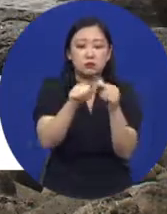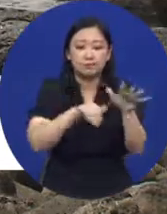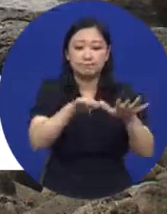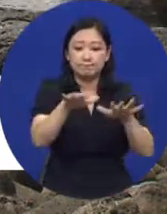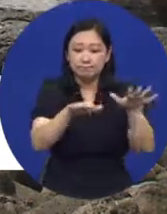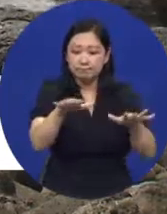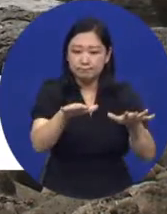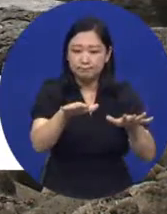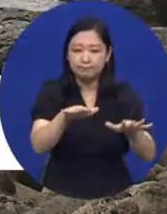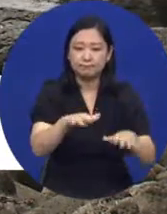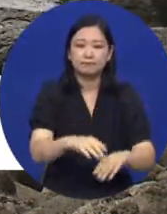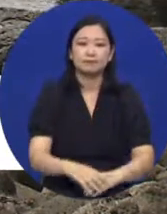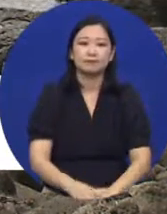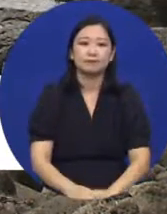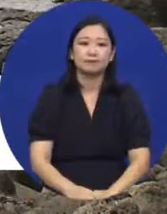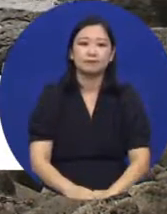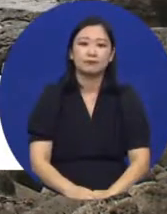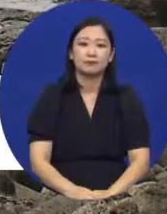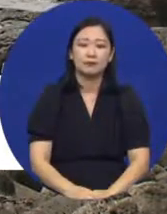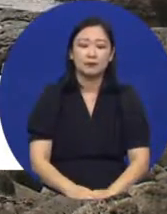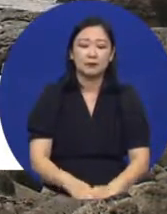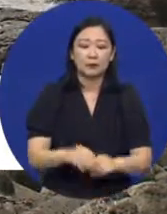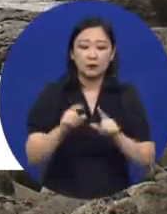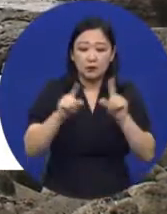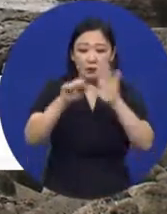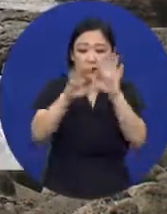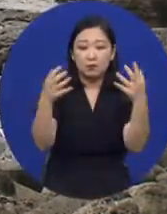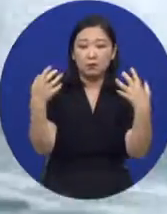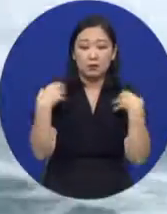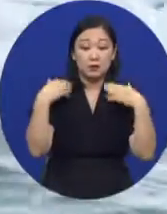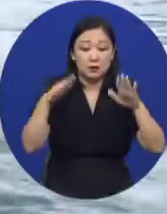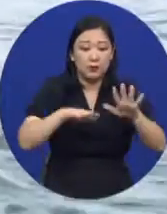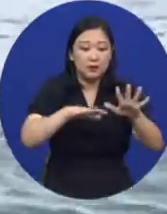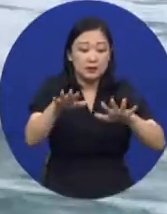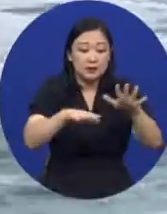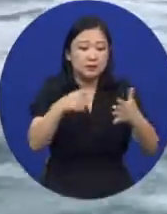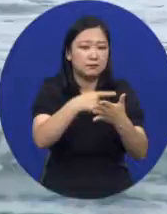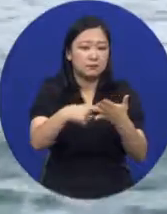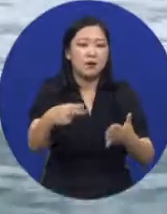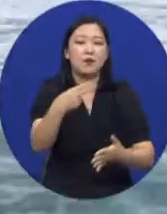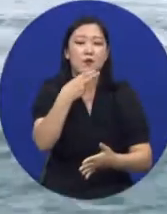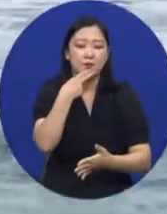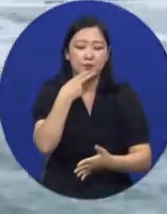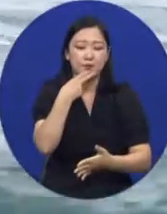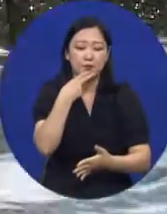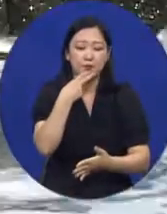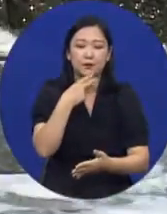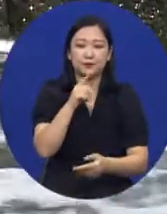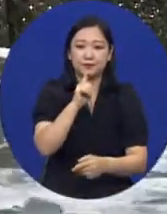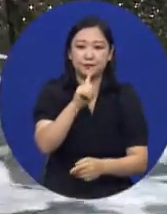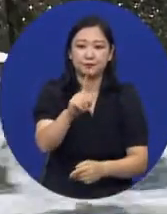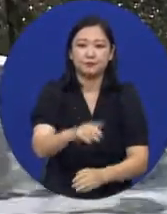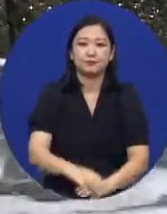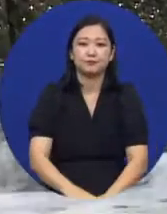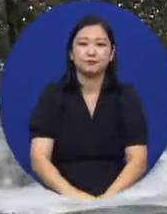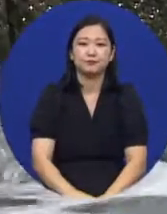지진이 관측됐습니다. 기상청은 이번 지진으로 인한 피해는 없을 것으로 보인다고